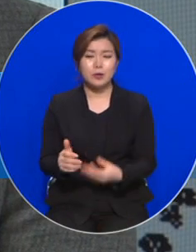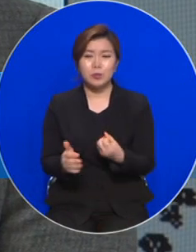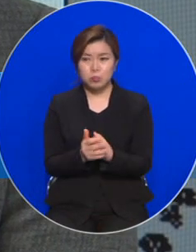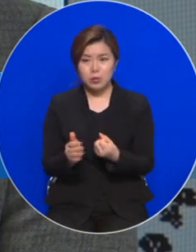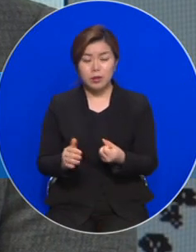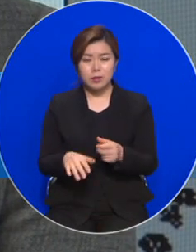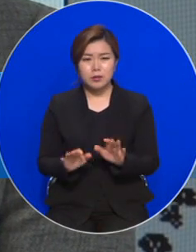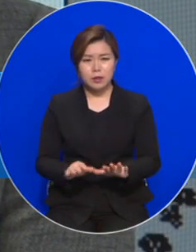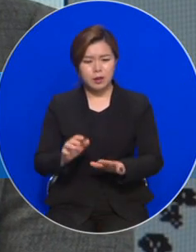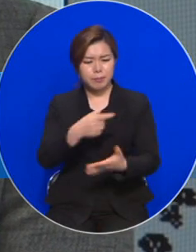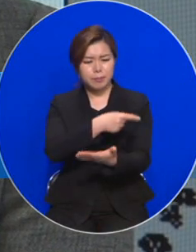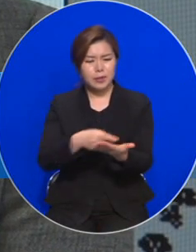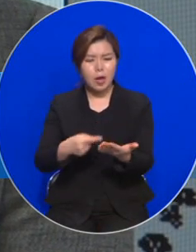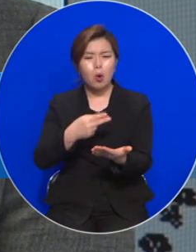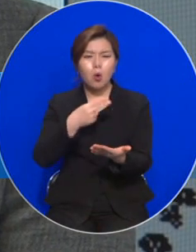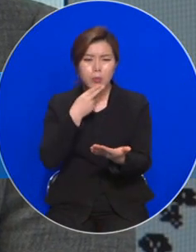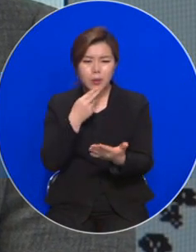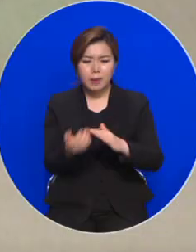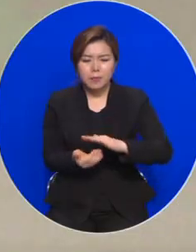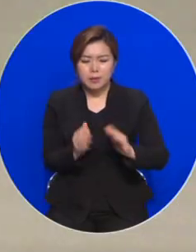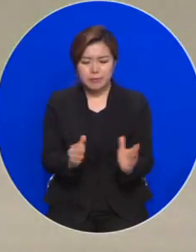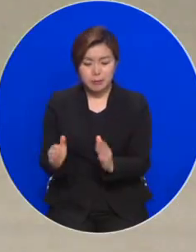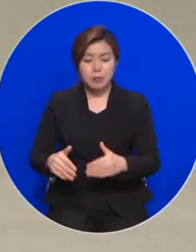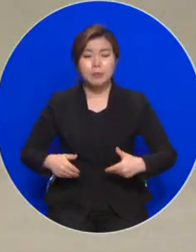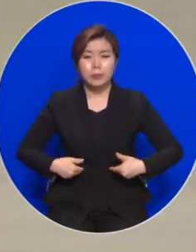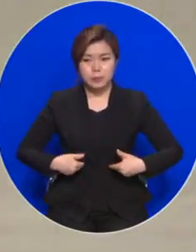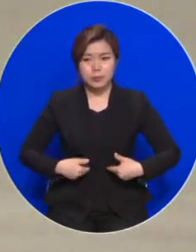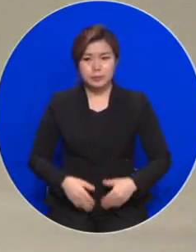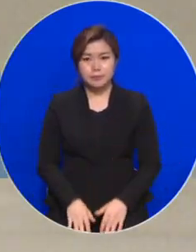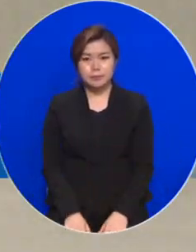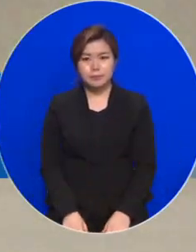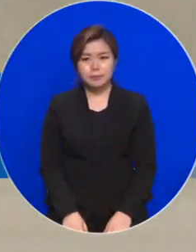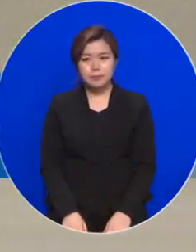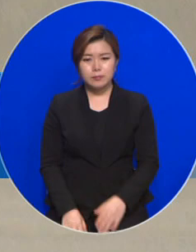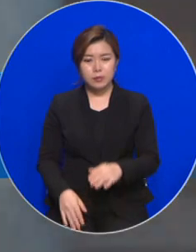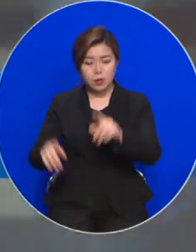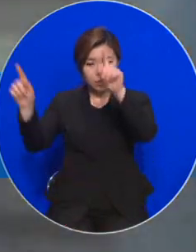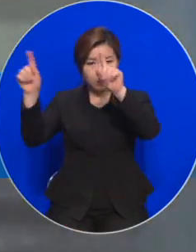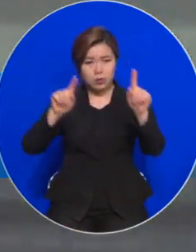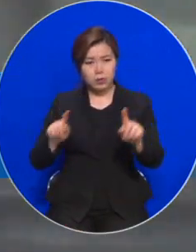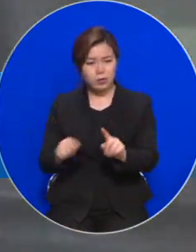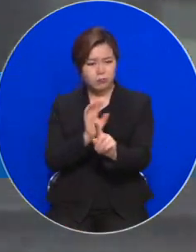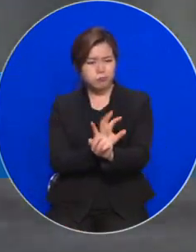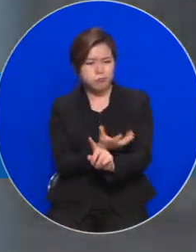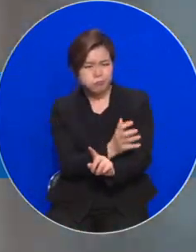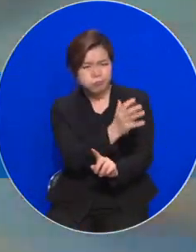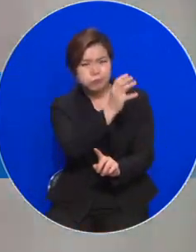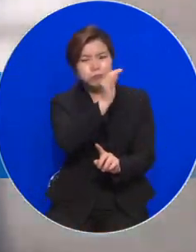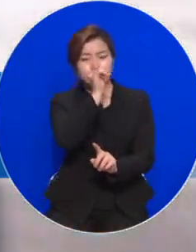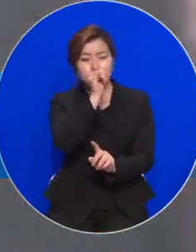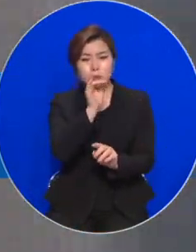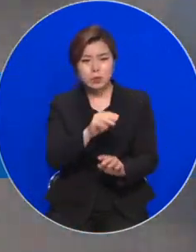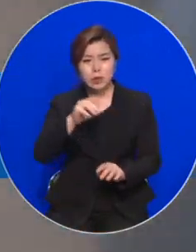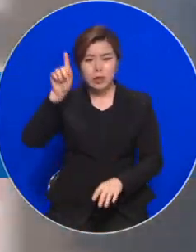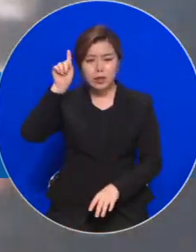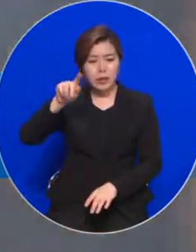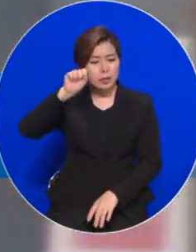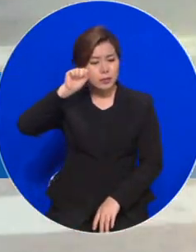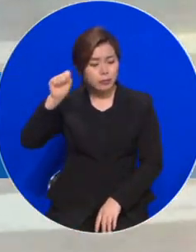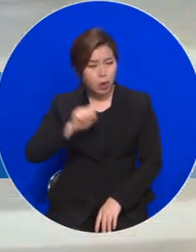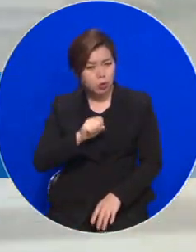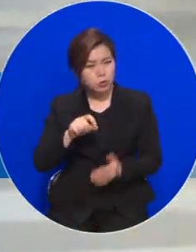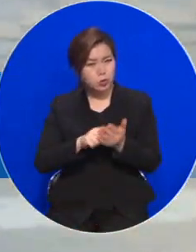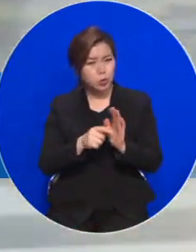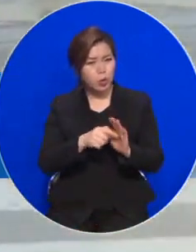피해가 없도록 안전을 기해 주시기 바랍니다. 태풍 바비는 서해상을 따라 북상한 뒤 내일 새벽 북한 황해도 부근에 상륙할